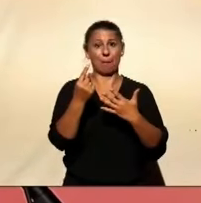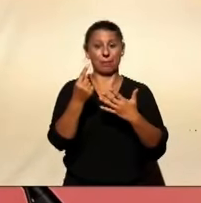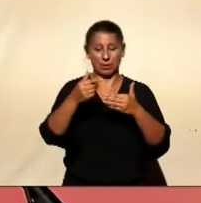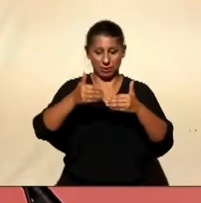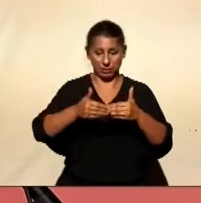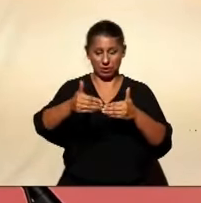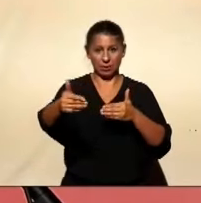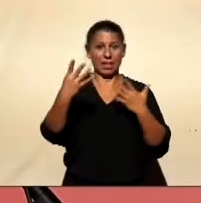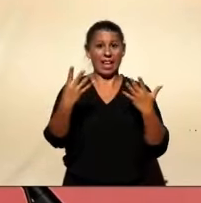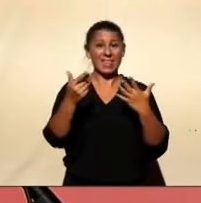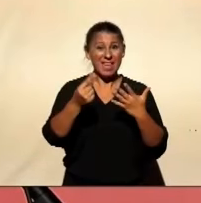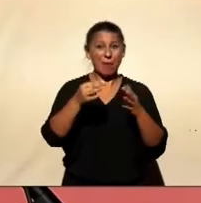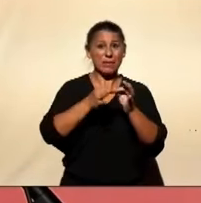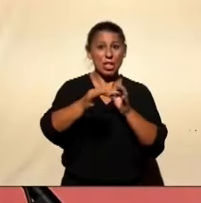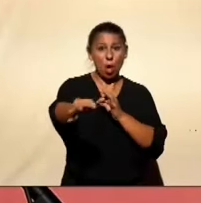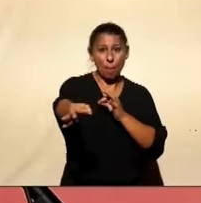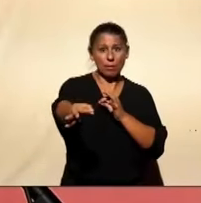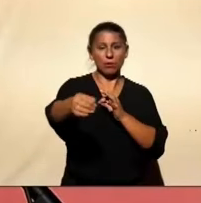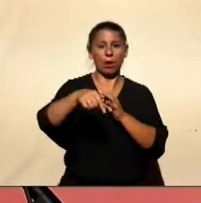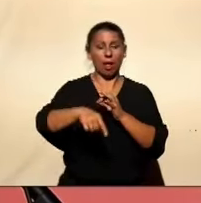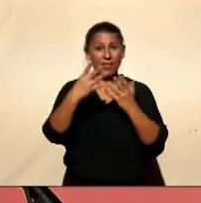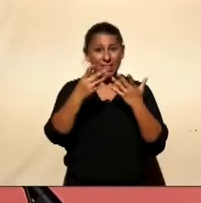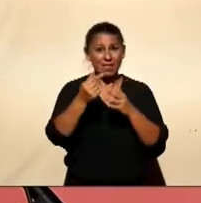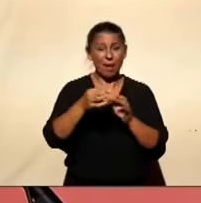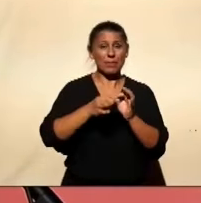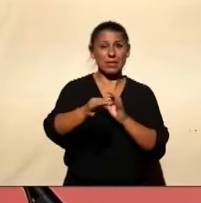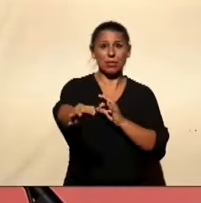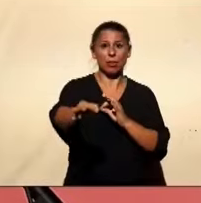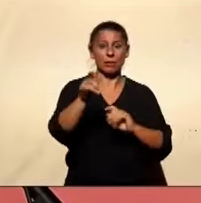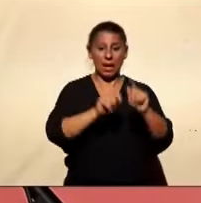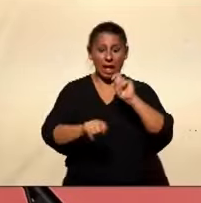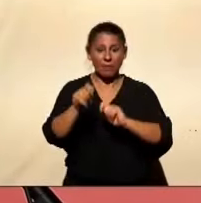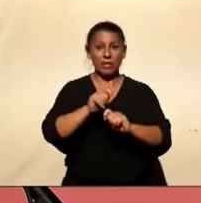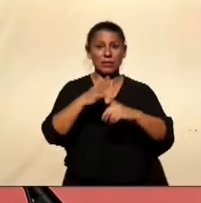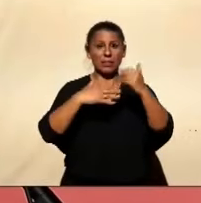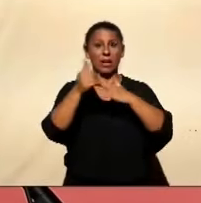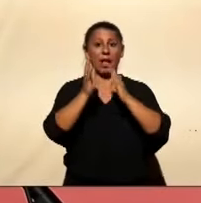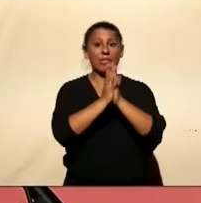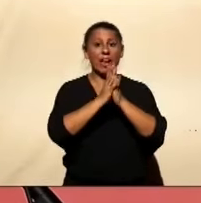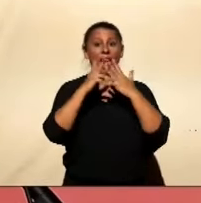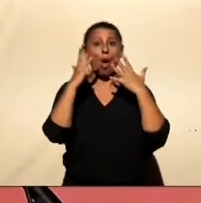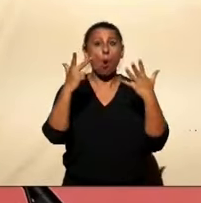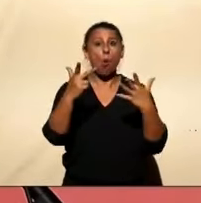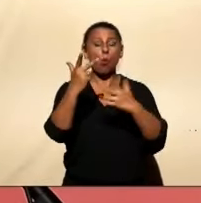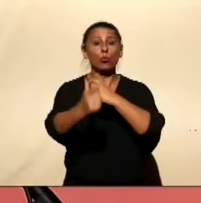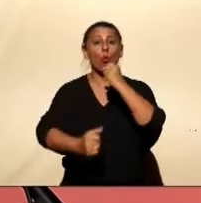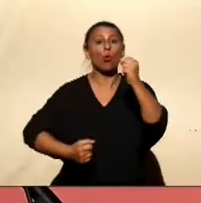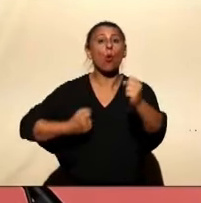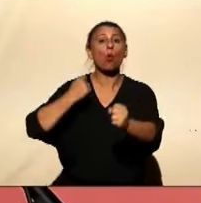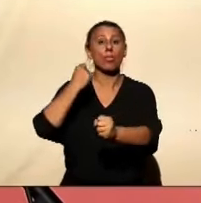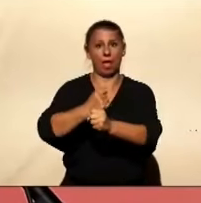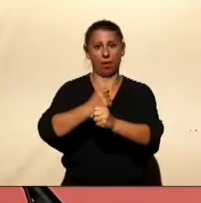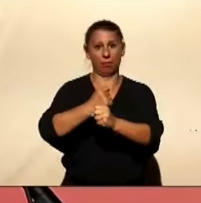όλων χιλιόμετρων, η οποία μάλιστα έκανε να κατασκευαστεί 18 ολόκληρα